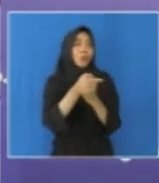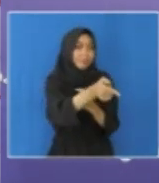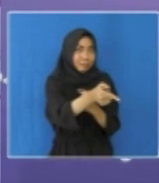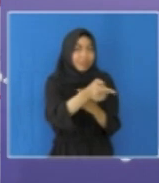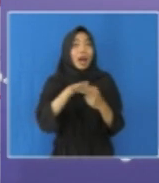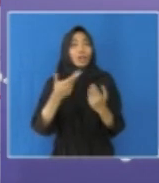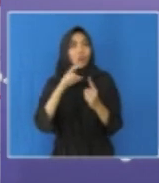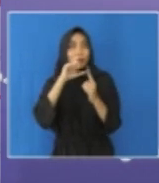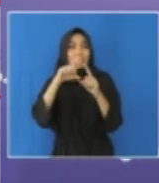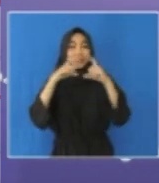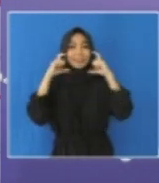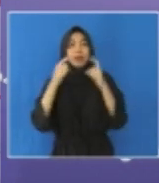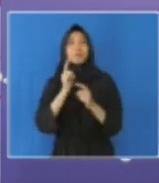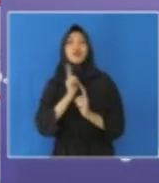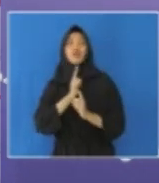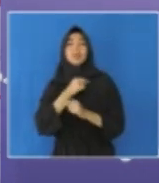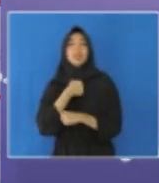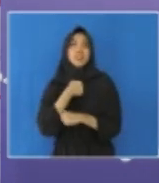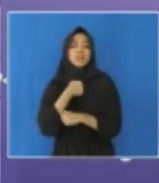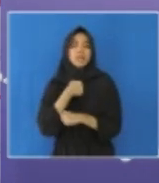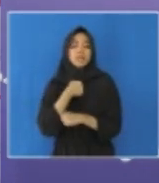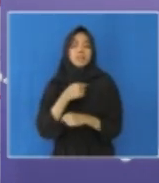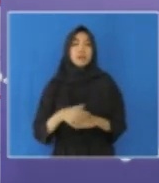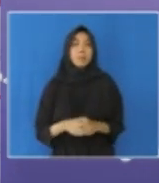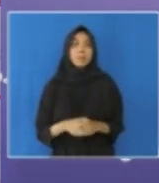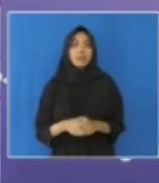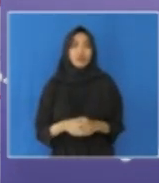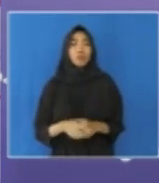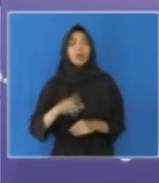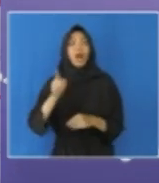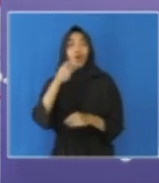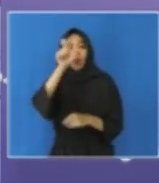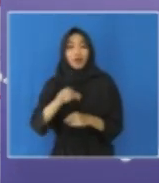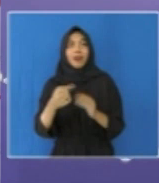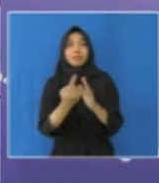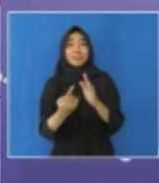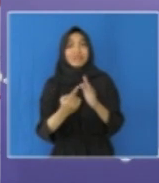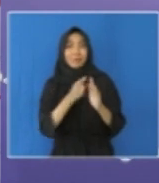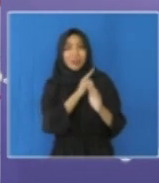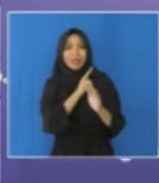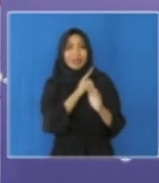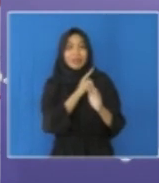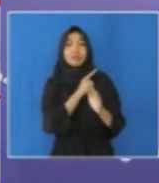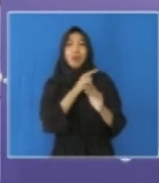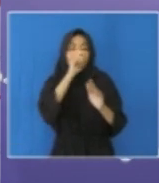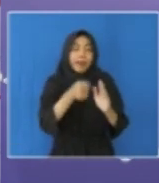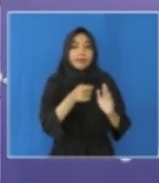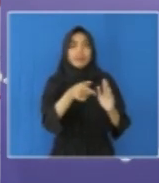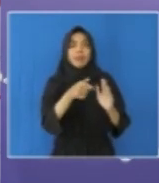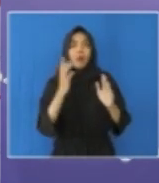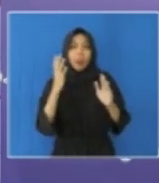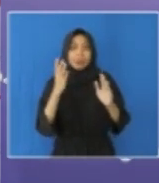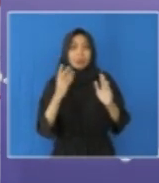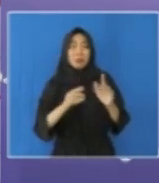aku Hai Hargai Dan bantu mereka yang melakukan isolasi Mandiri jangan didiskriminasikan